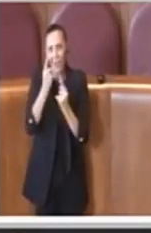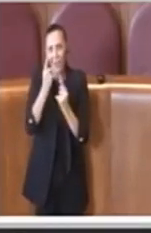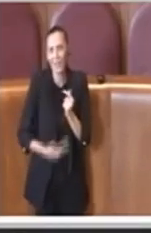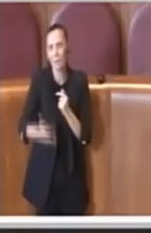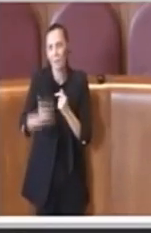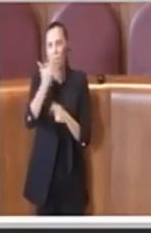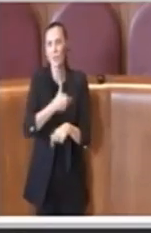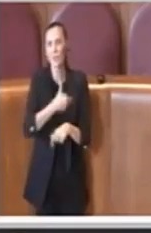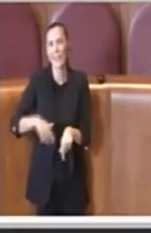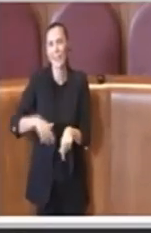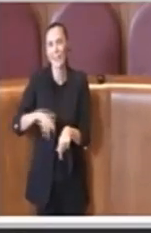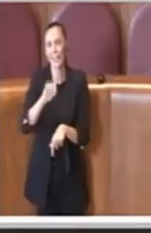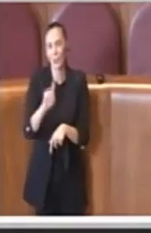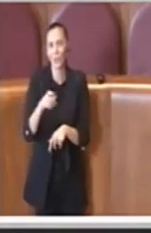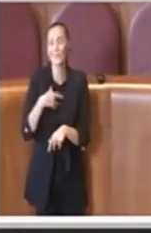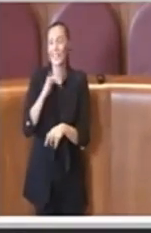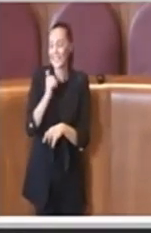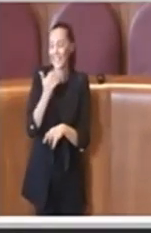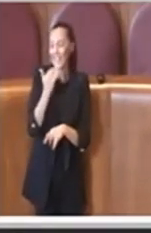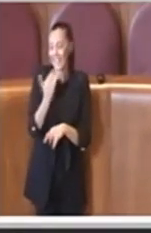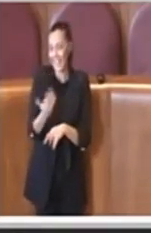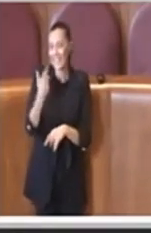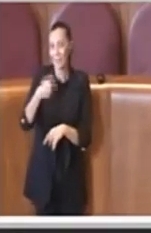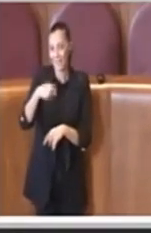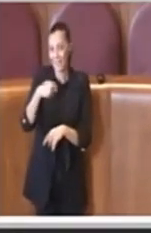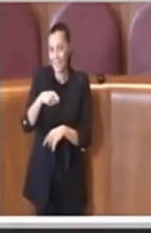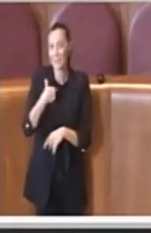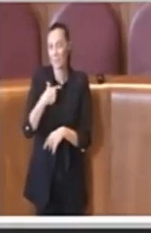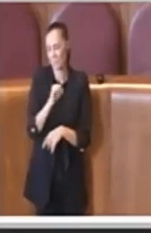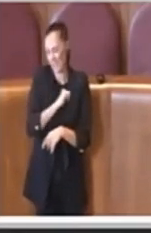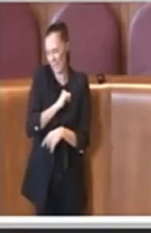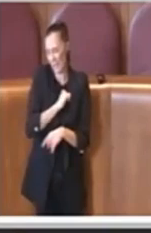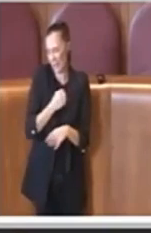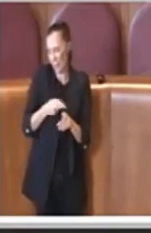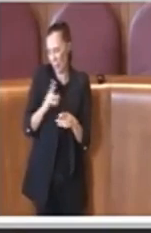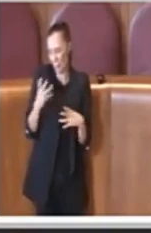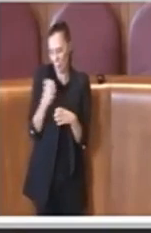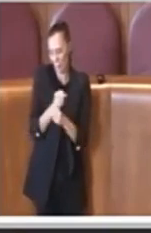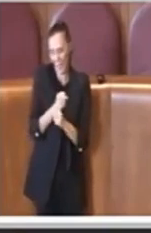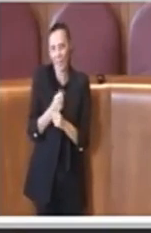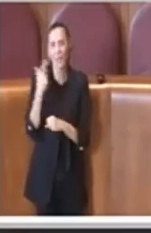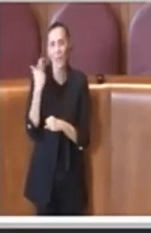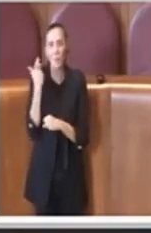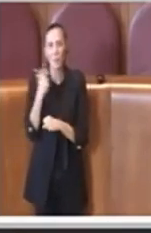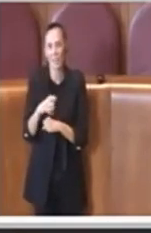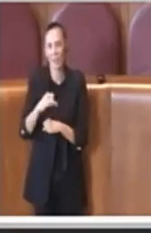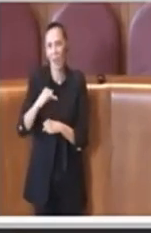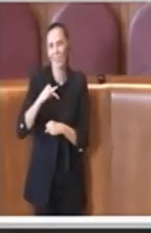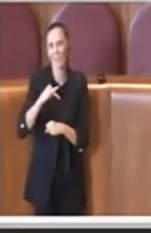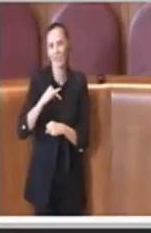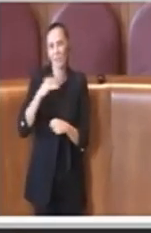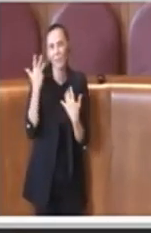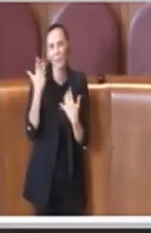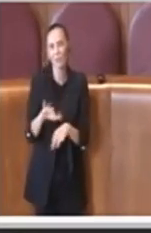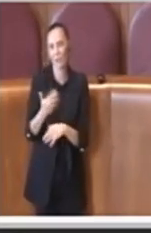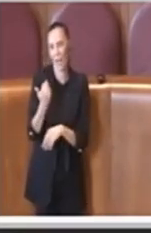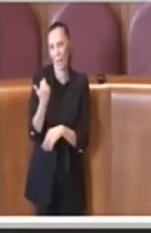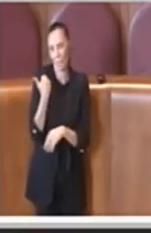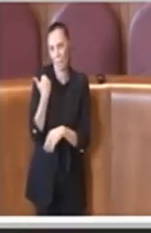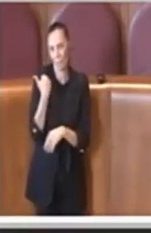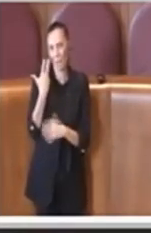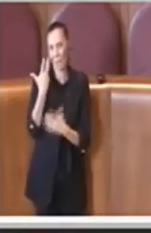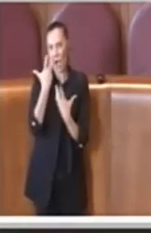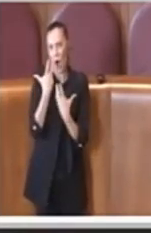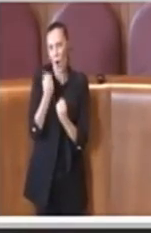Sì presidente grazie spero e credo anche molto meno perché in parte ho anticipato quello che può essere il